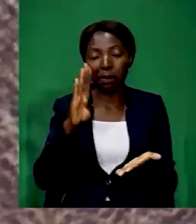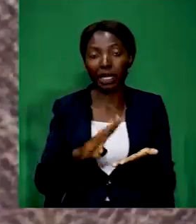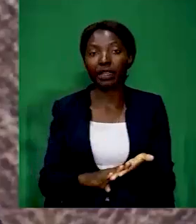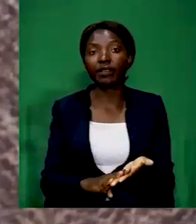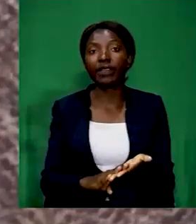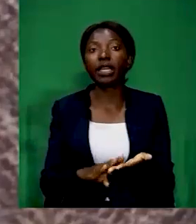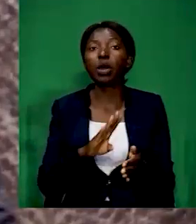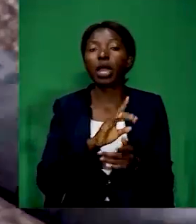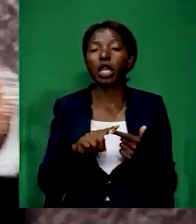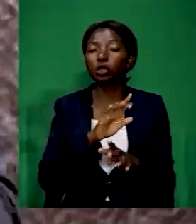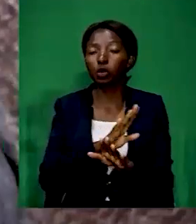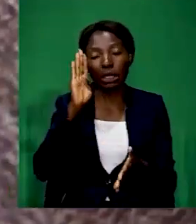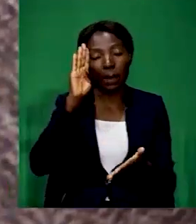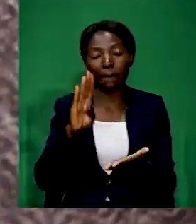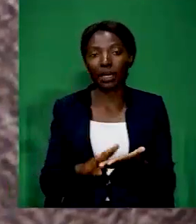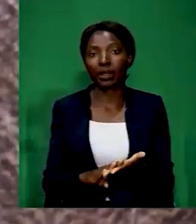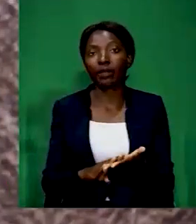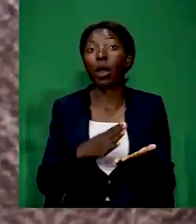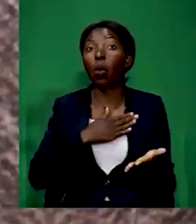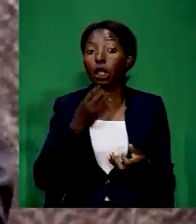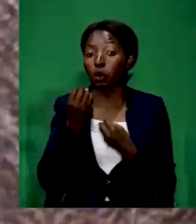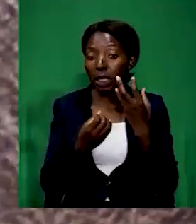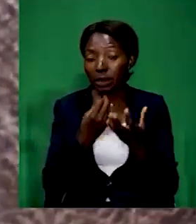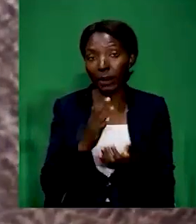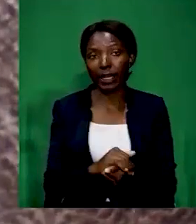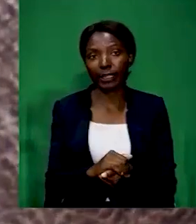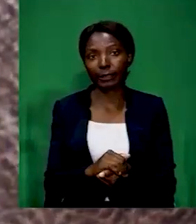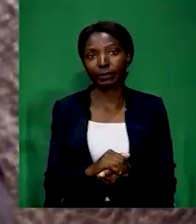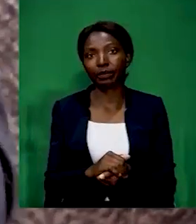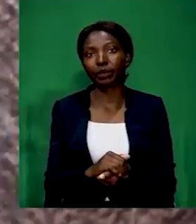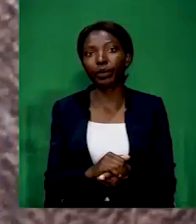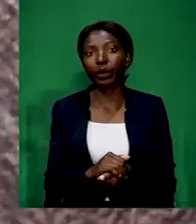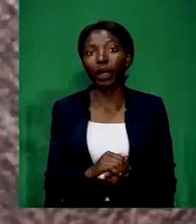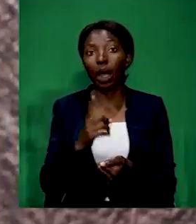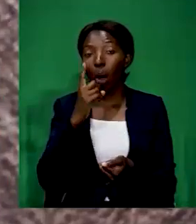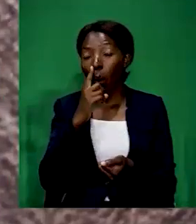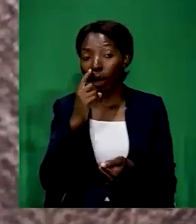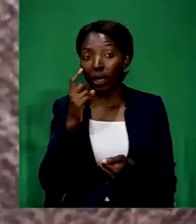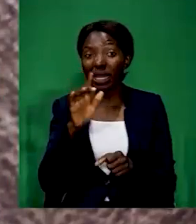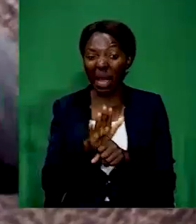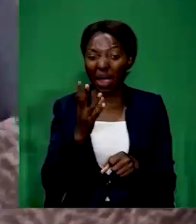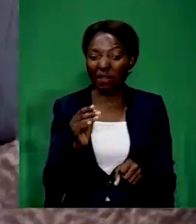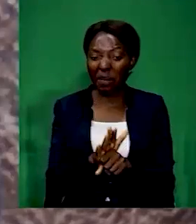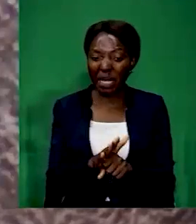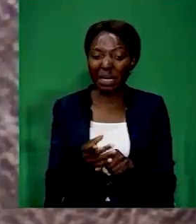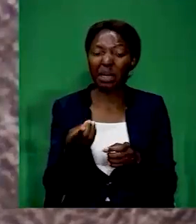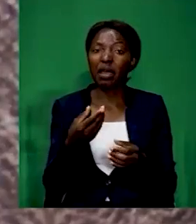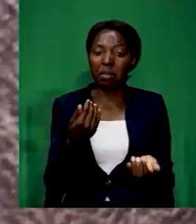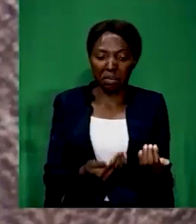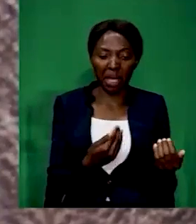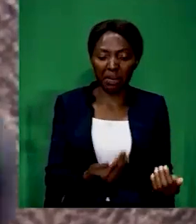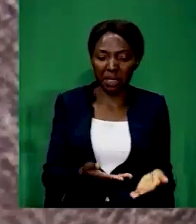kutenda kana kusatenda nditendere inditaure vana vamwari kwa bhabhatidzwa vana